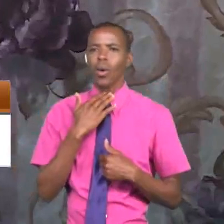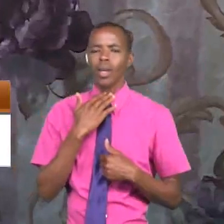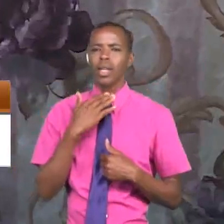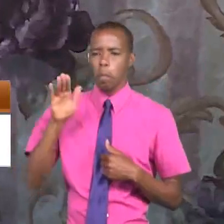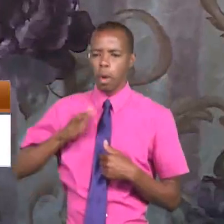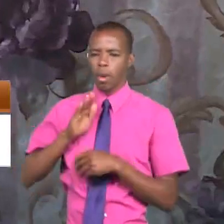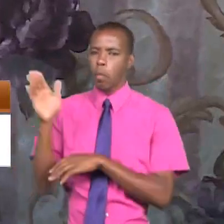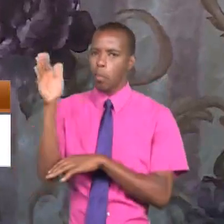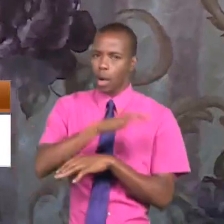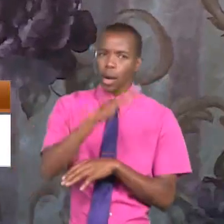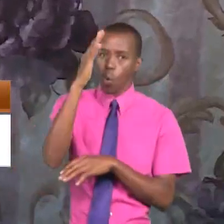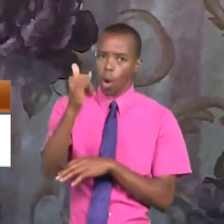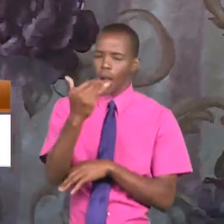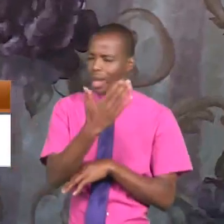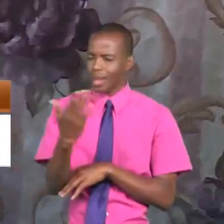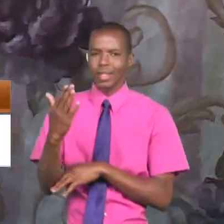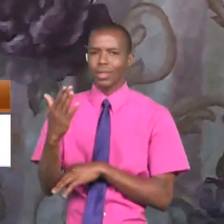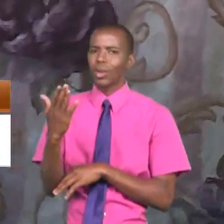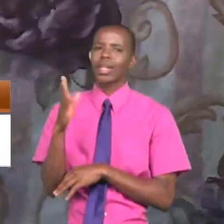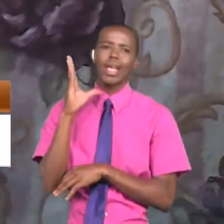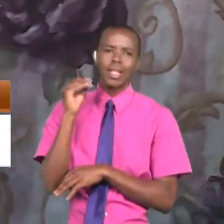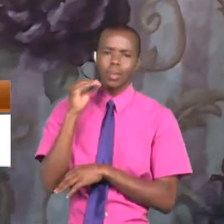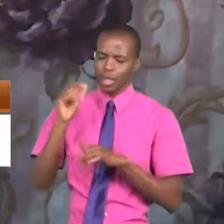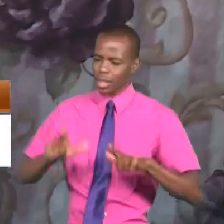arudi. Juu vitu zenye nimepitia.